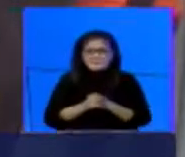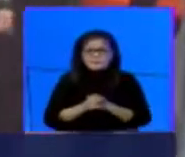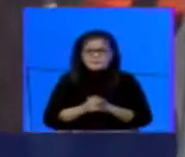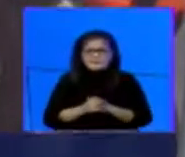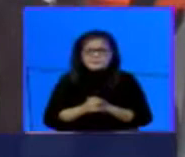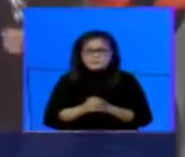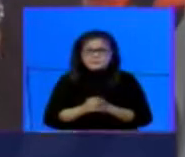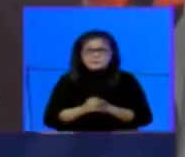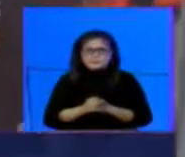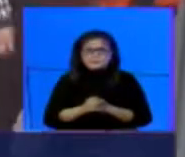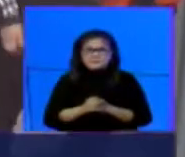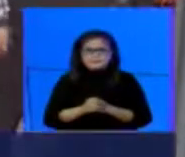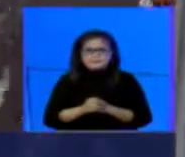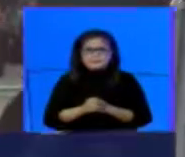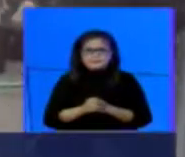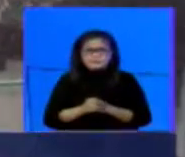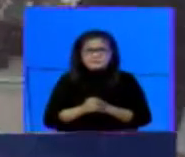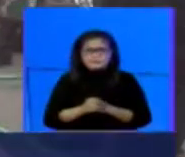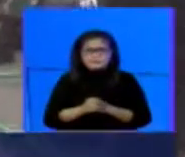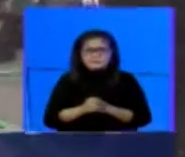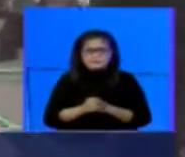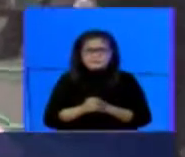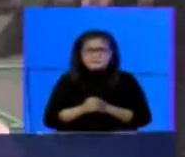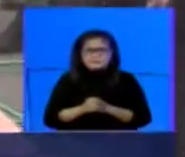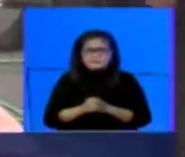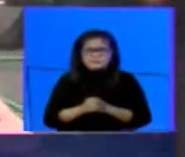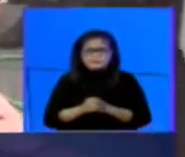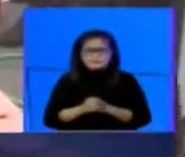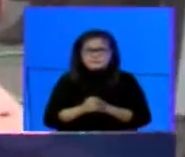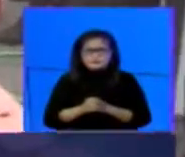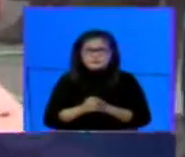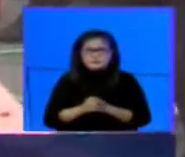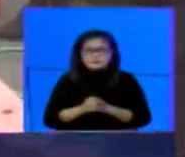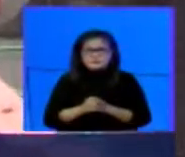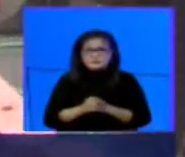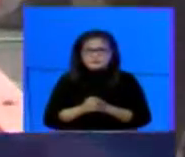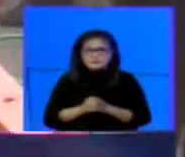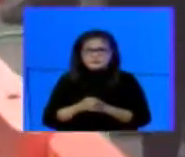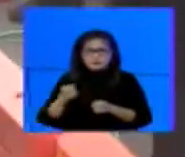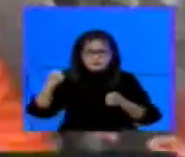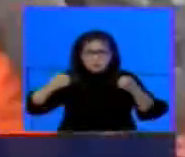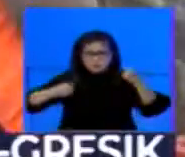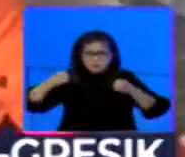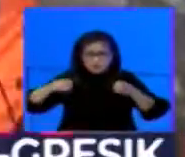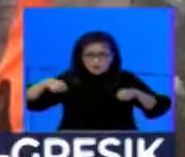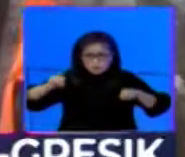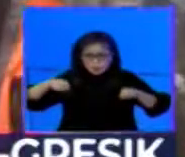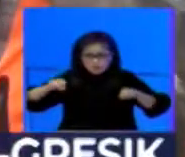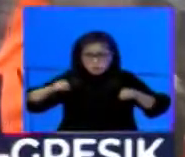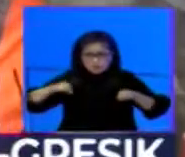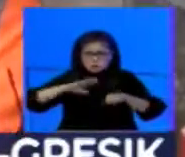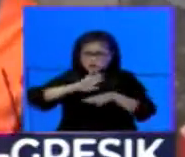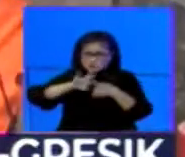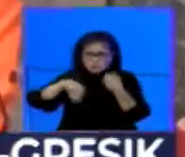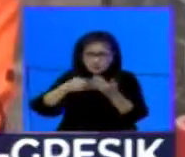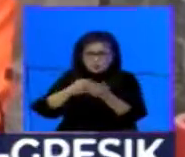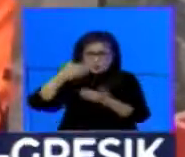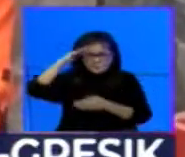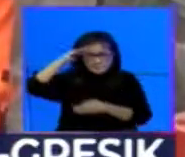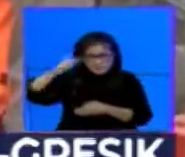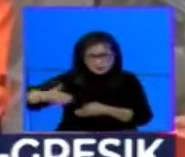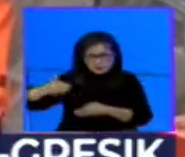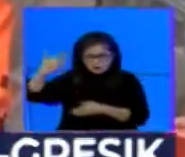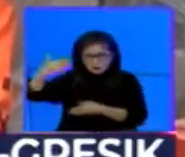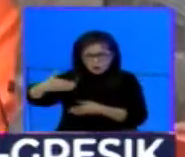hai satu persatu pengendara dihentikan petugas di Jalan Raya Lakarsantri mengganti Perbatasan surabaya-gresik